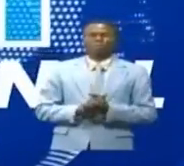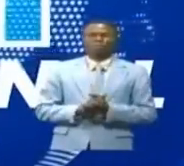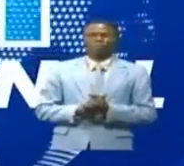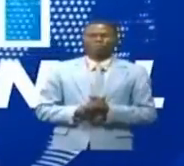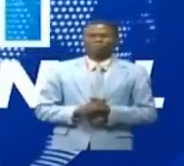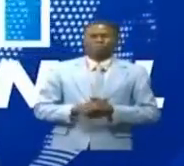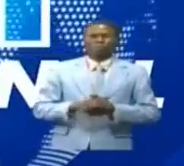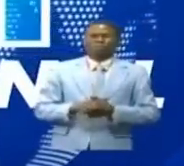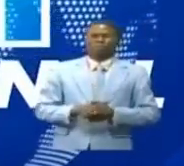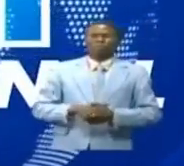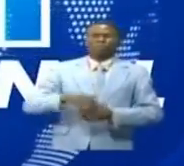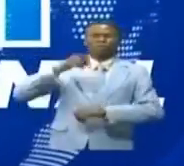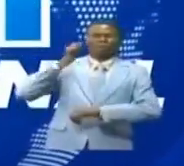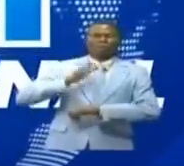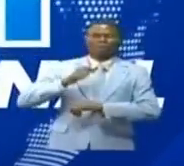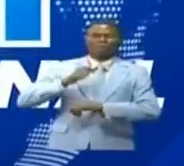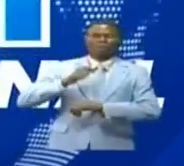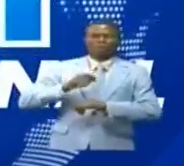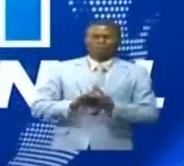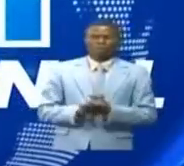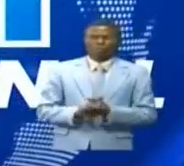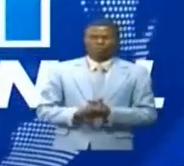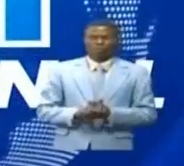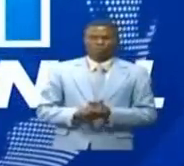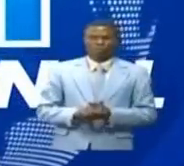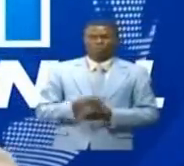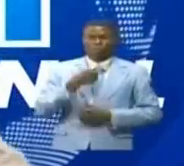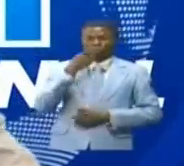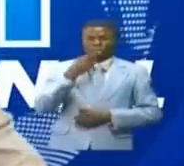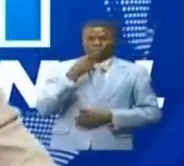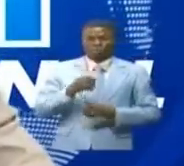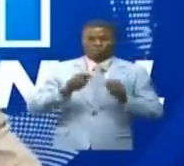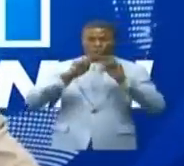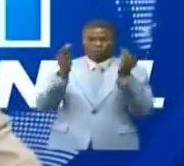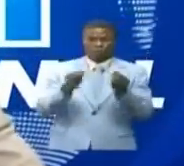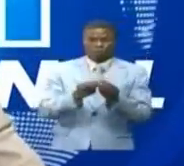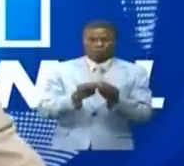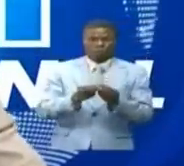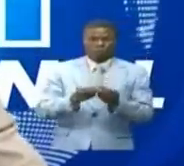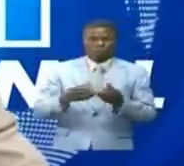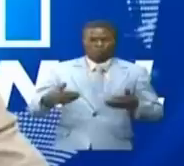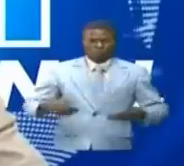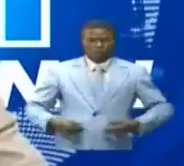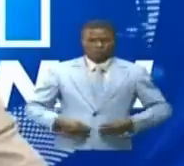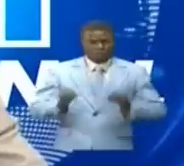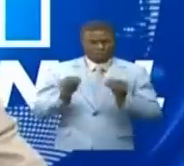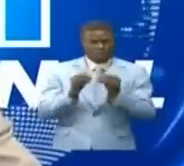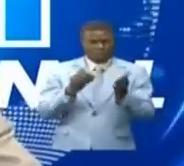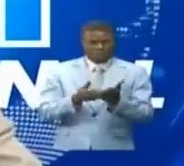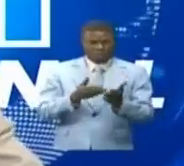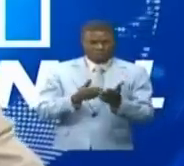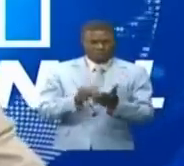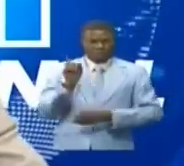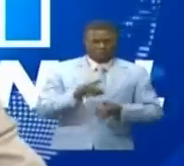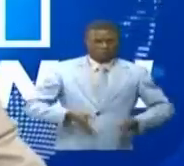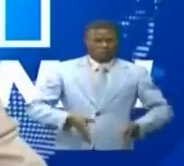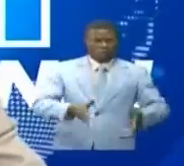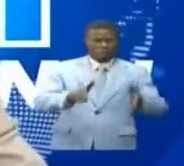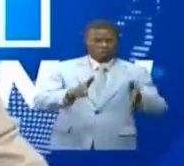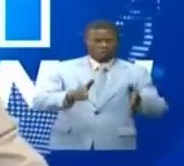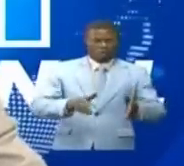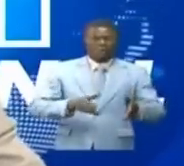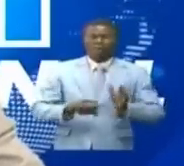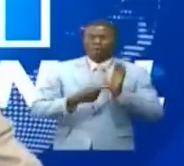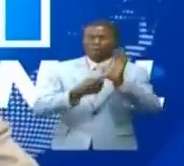Le présidium, voilà j'arrive, de la Ligue des Jeunes était est descendu plutôt dans les rues pour exprimer